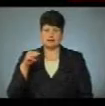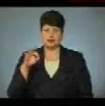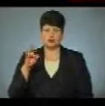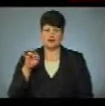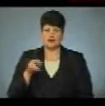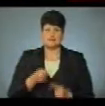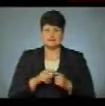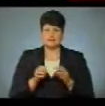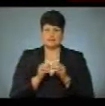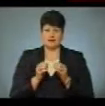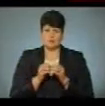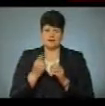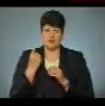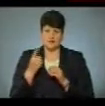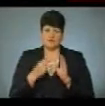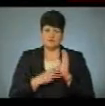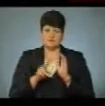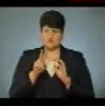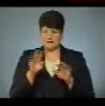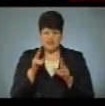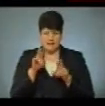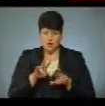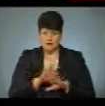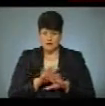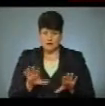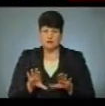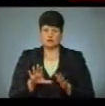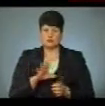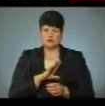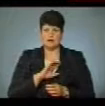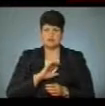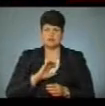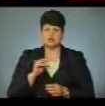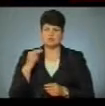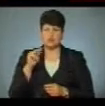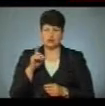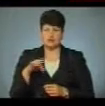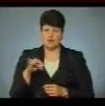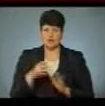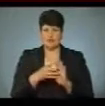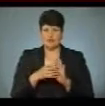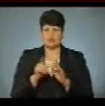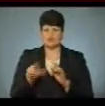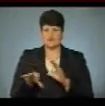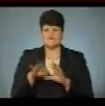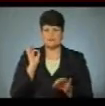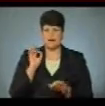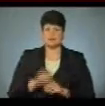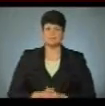10 чемпіонів. Одна категорія 82 не розглядалася, тому що була медаль чемпіонату Європи, тому 9 чоловік відібрали.